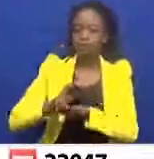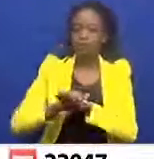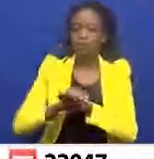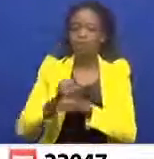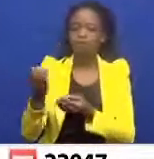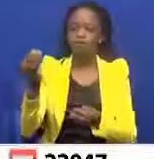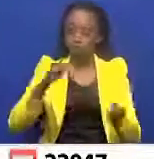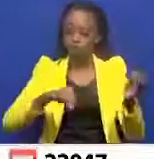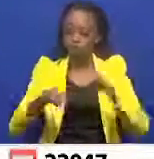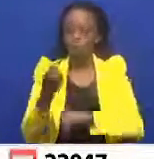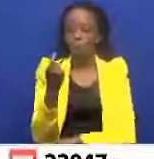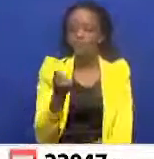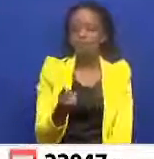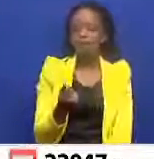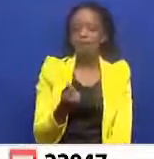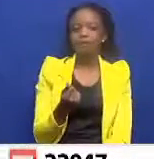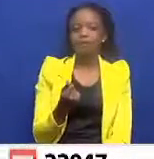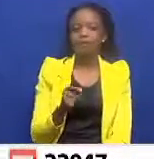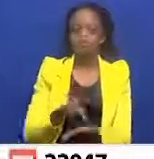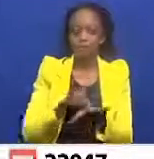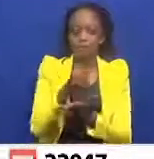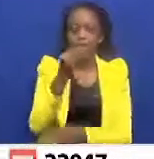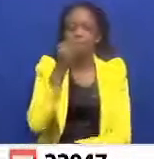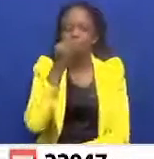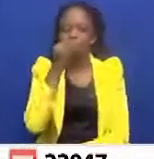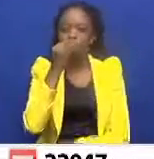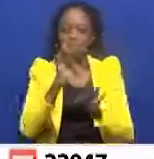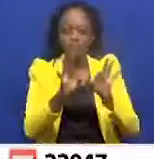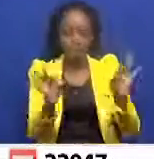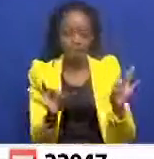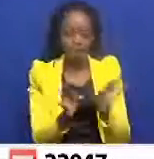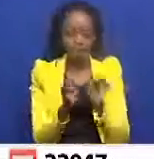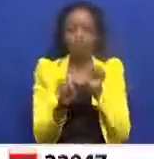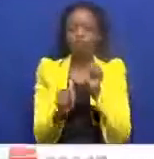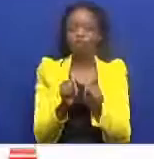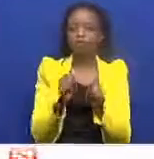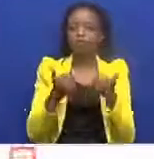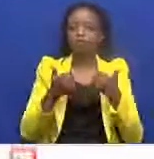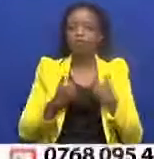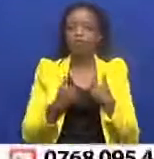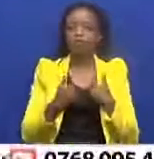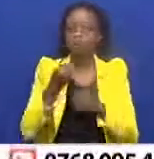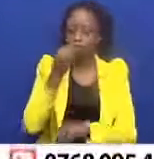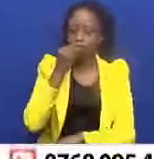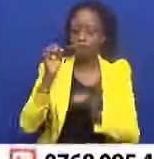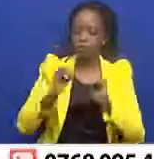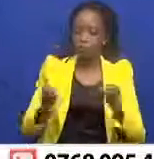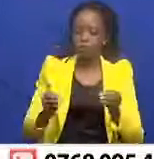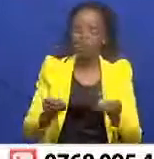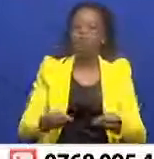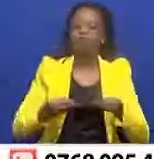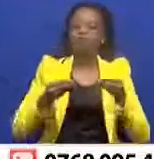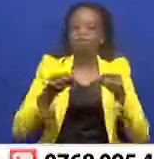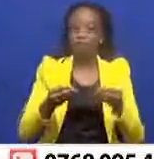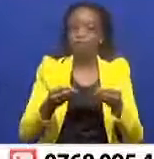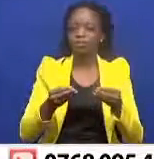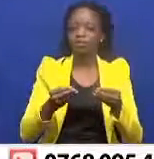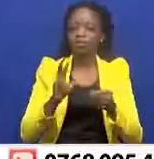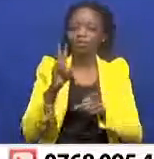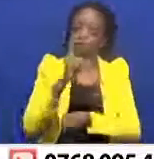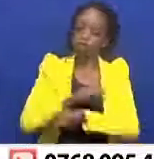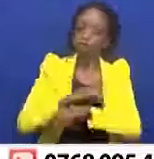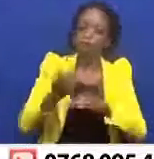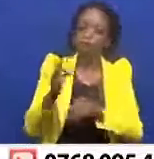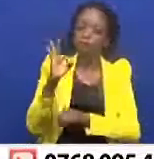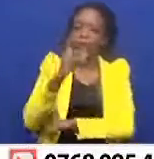kidogo na wakaweze kununua chakula, ili zile familia ambazo hazijajimudu ziweze kupata chakula chao cha kila siku, atingangalau kwa siku mbili ama siku